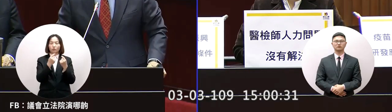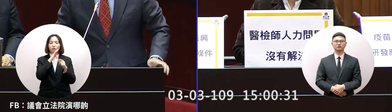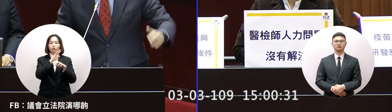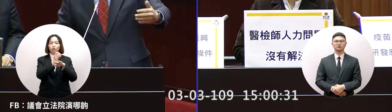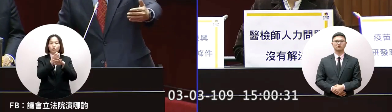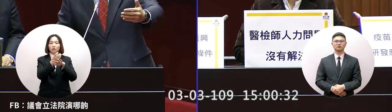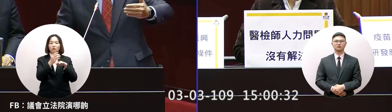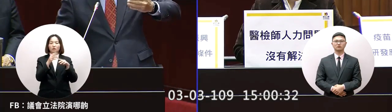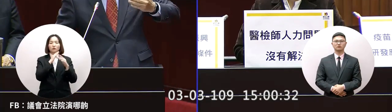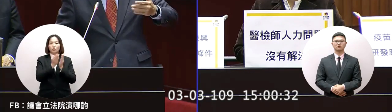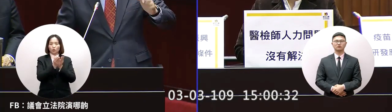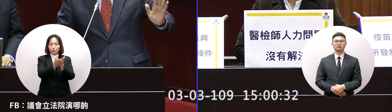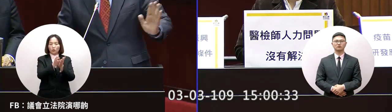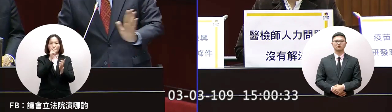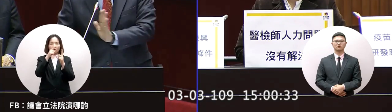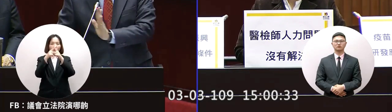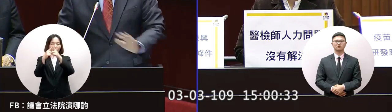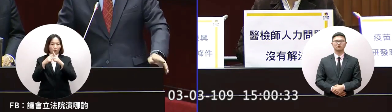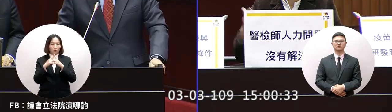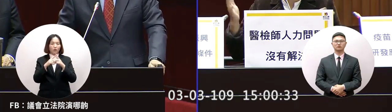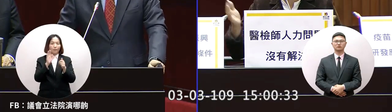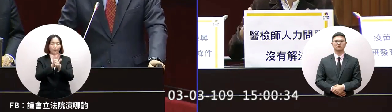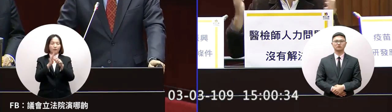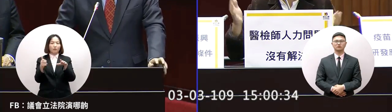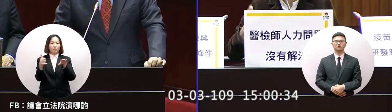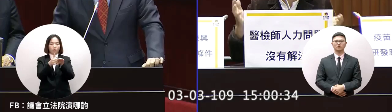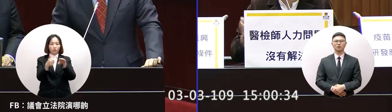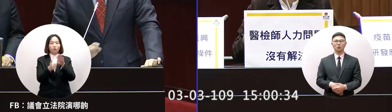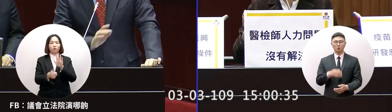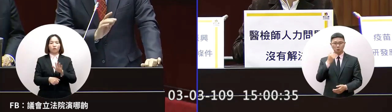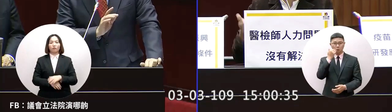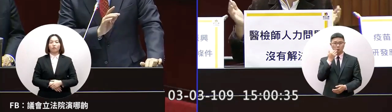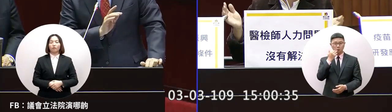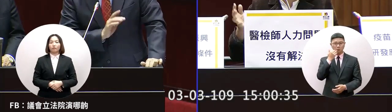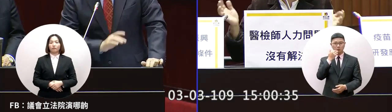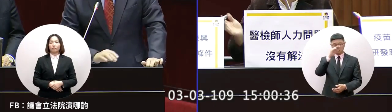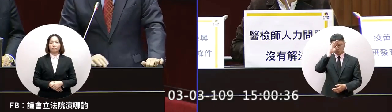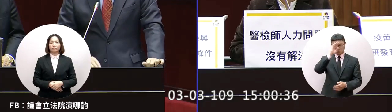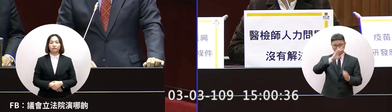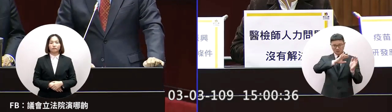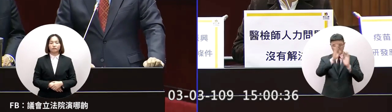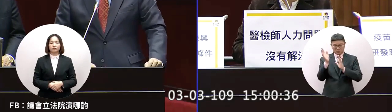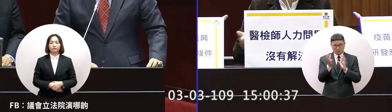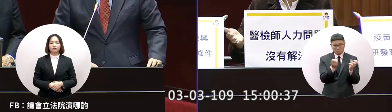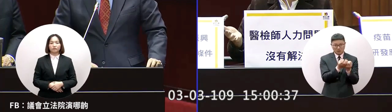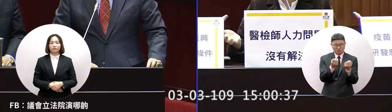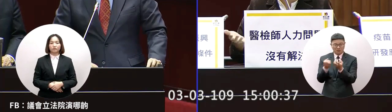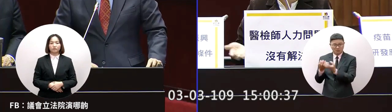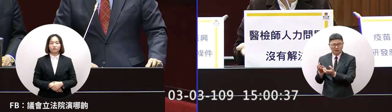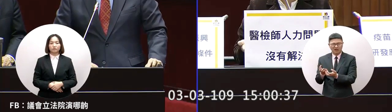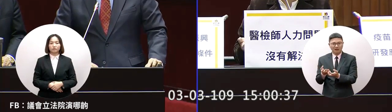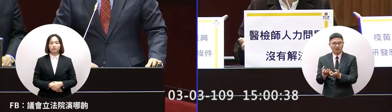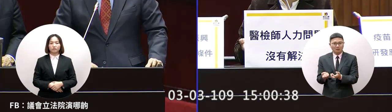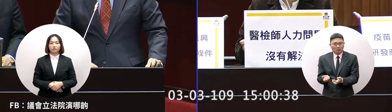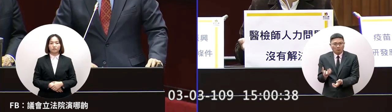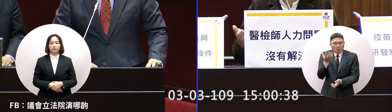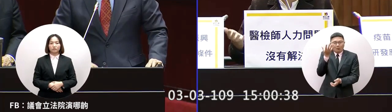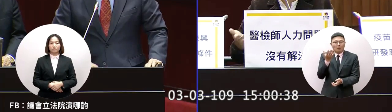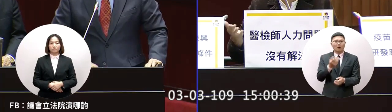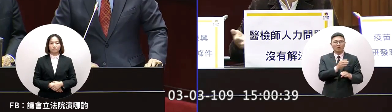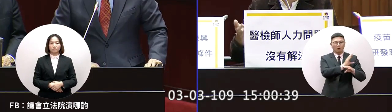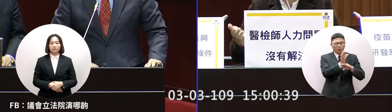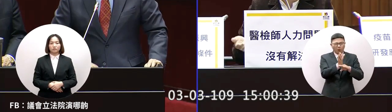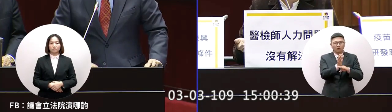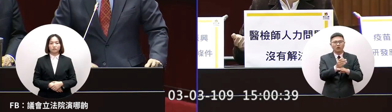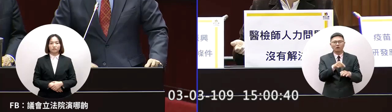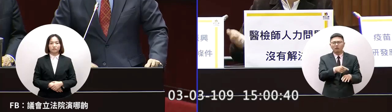石公主号等等，他们回来的时候去帮他们再回 来。但是如果疫情在发烧，需要更多的救护车，那怎么办呢？现在